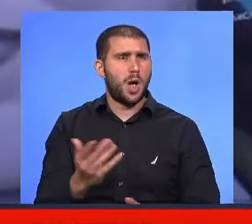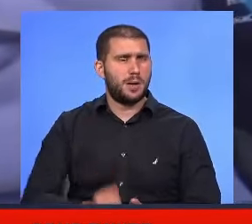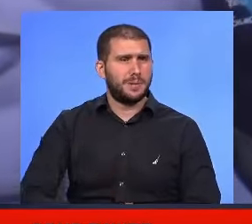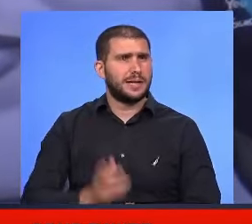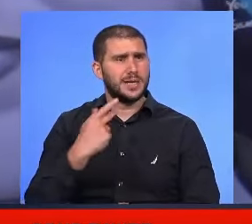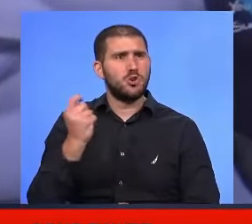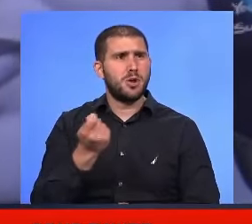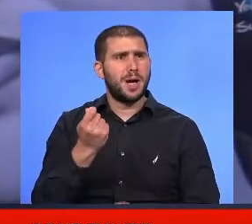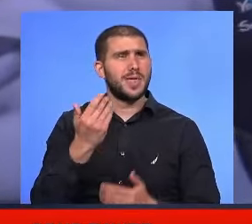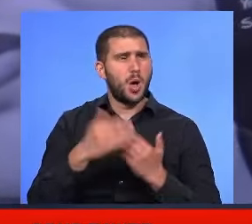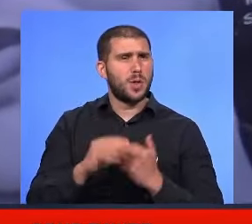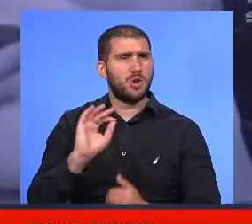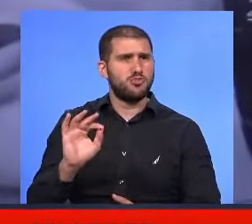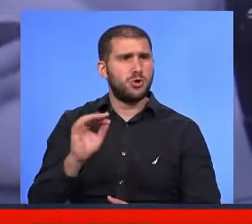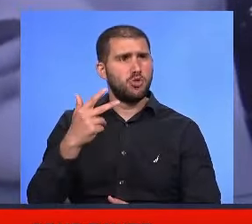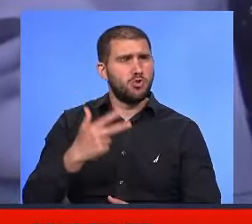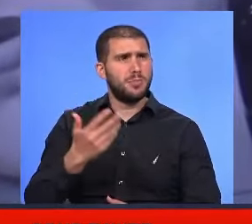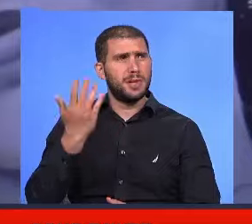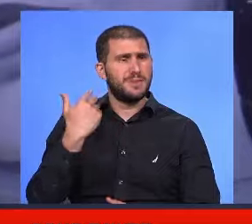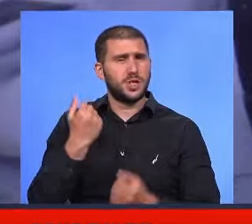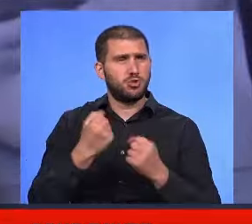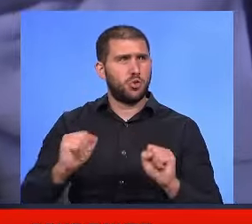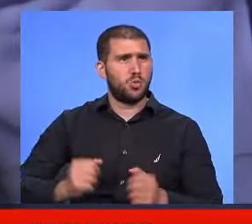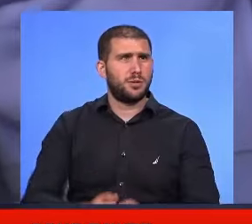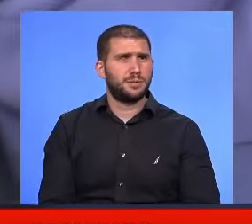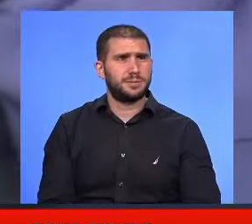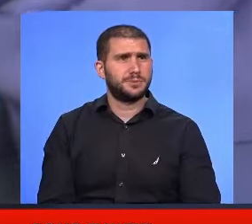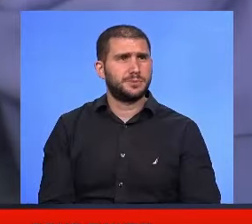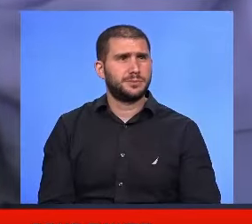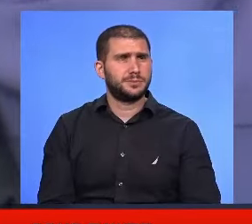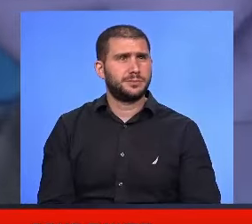הייתה שבת האחרונה של השלושה ימים לפני שחרור.